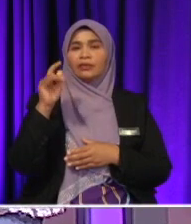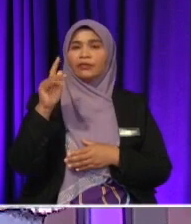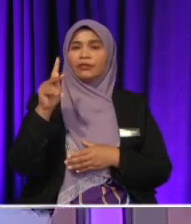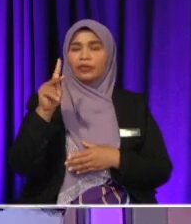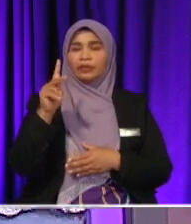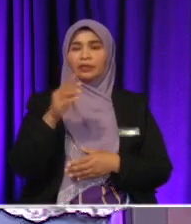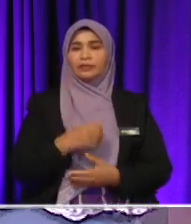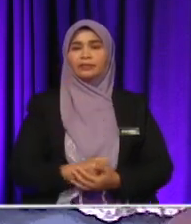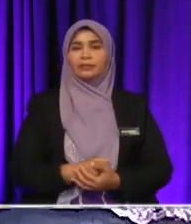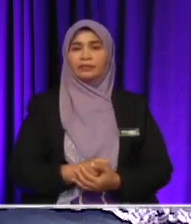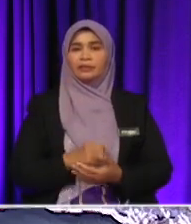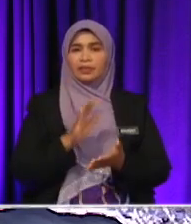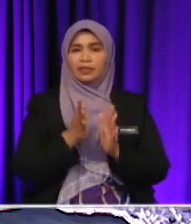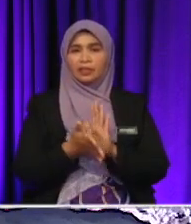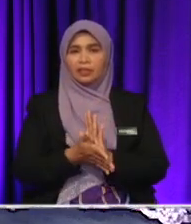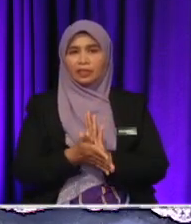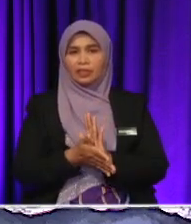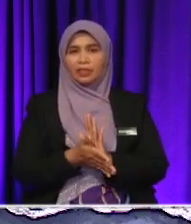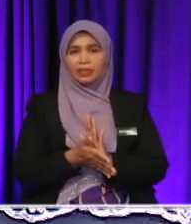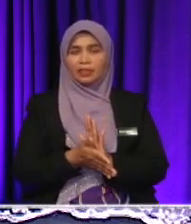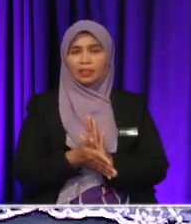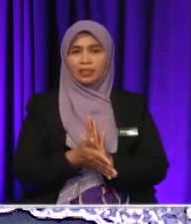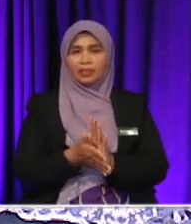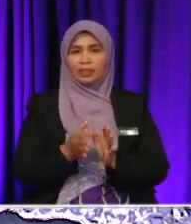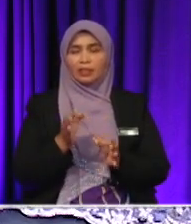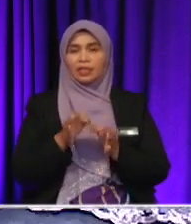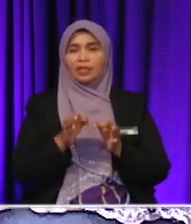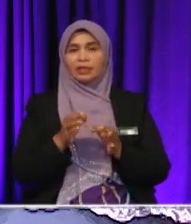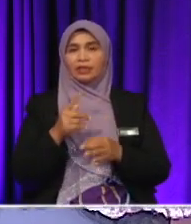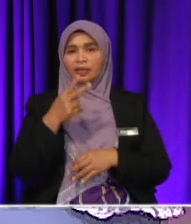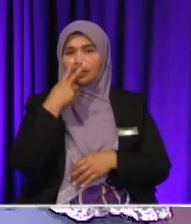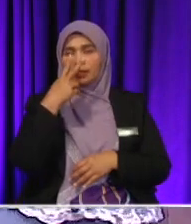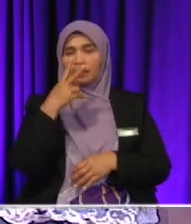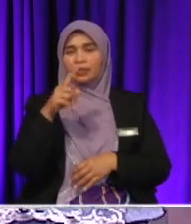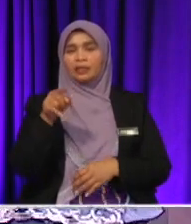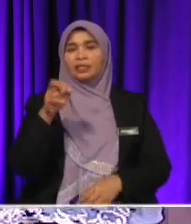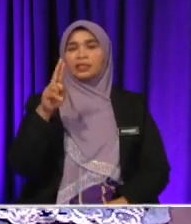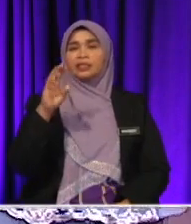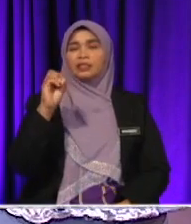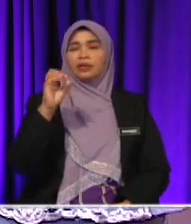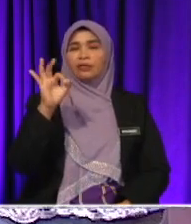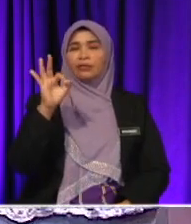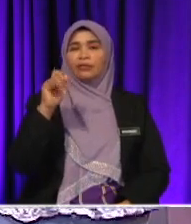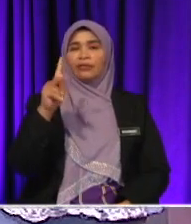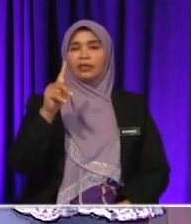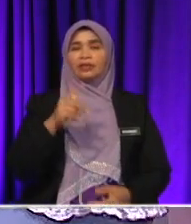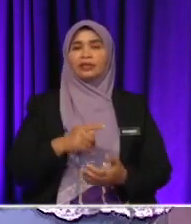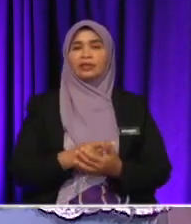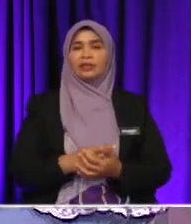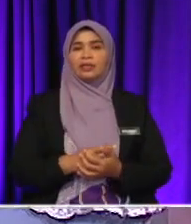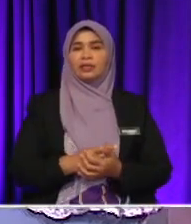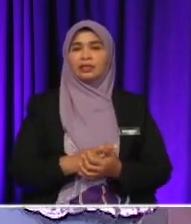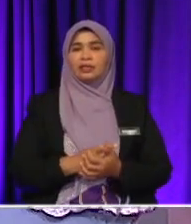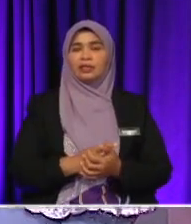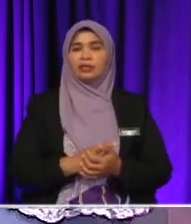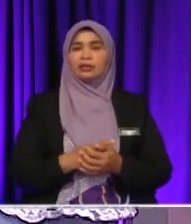jadi kalau eee event bila kita nampak zerofit dan hidrofit sebelum ini kita coba event Captain